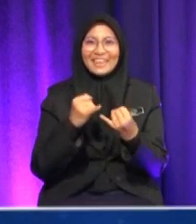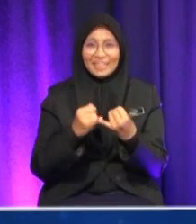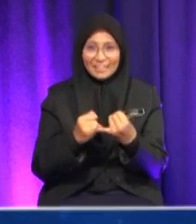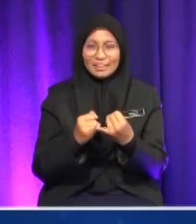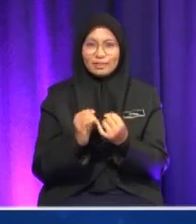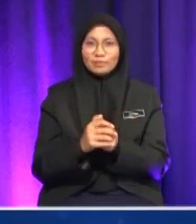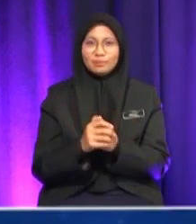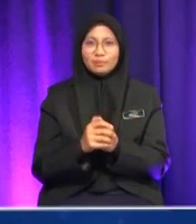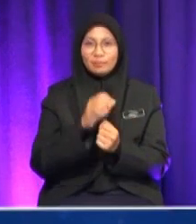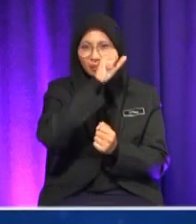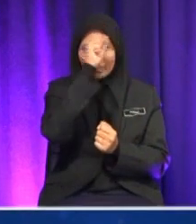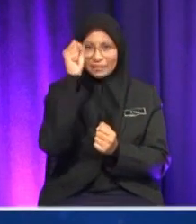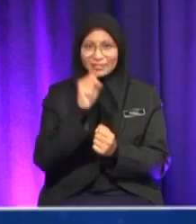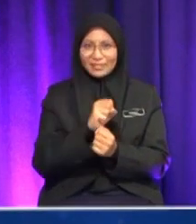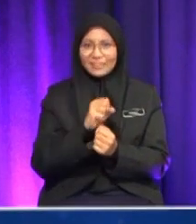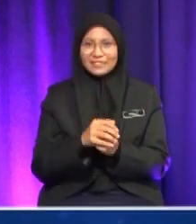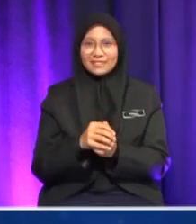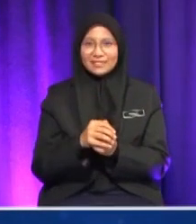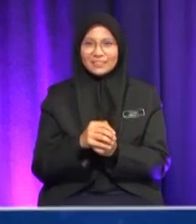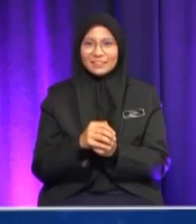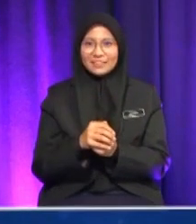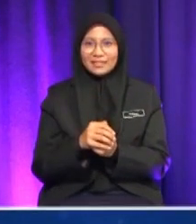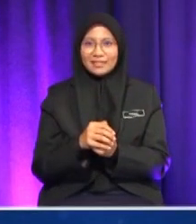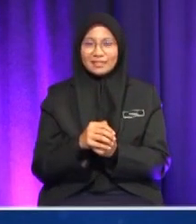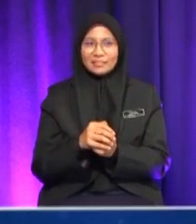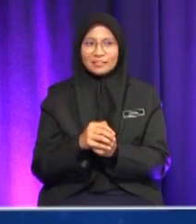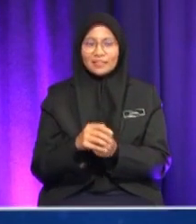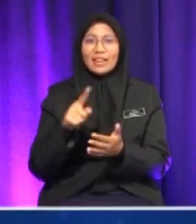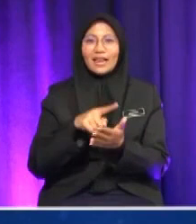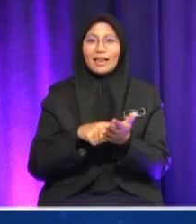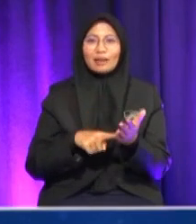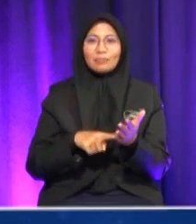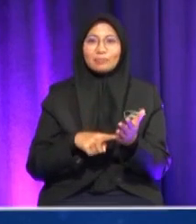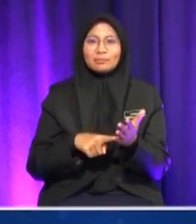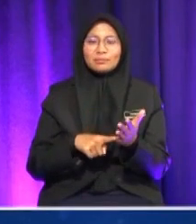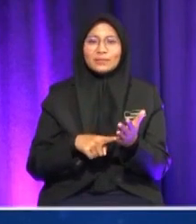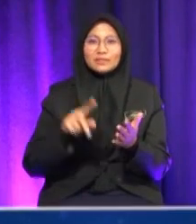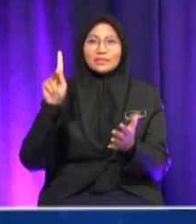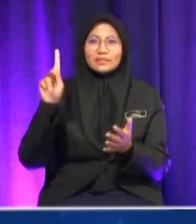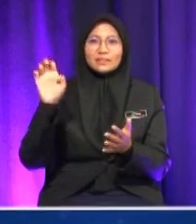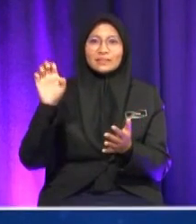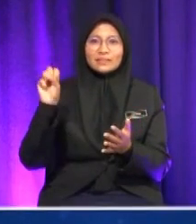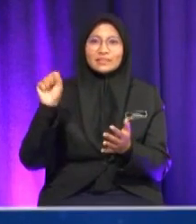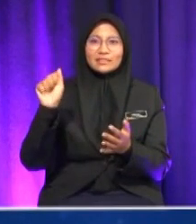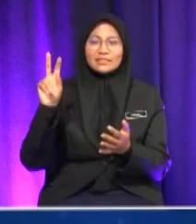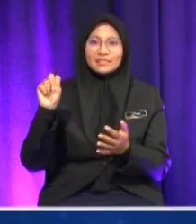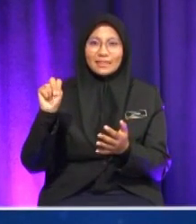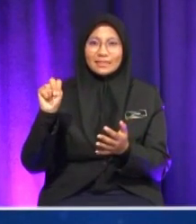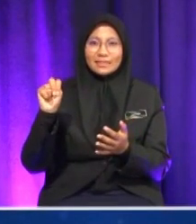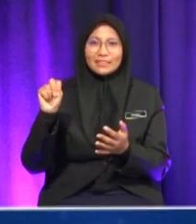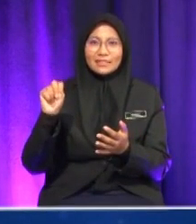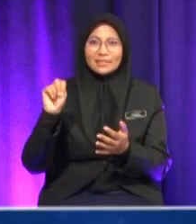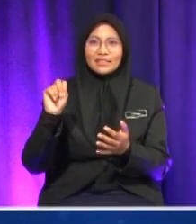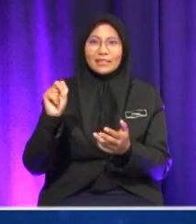murid-murid, sudahkah anda bersedia untuk menjawab soalan yang keempat? Apakah kesan jangka pendek dan